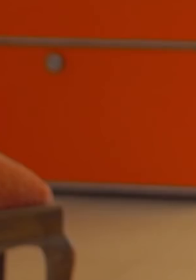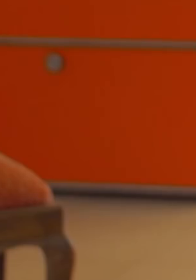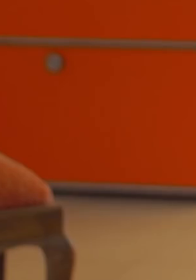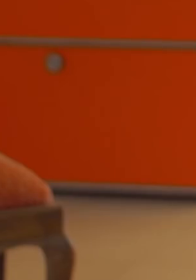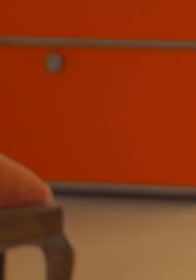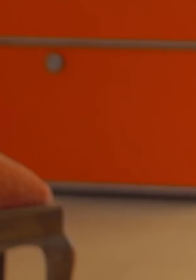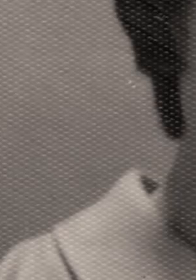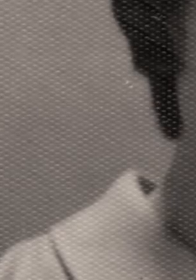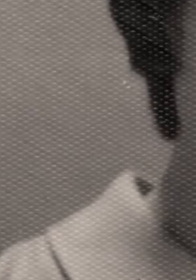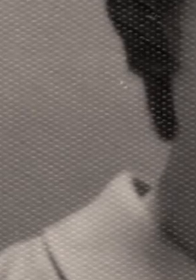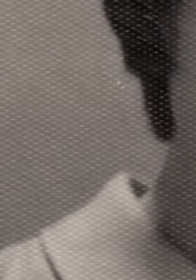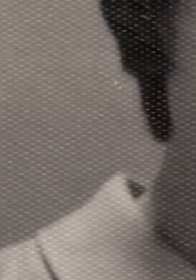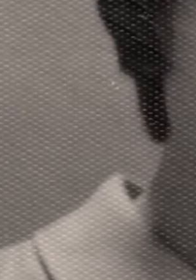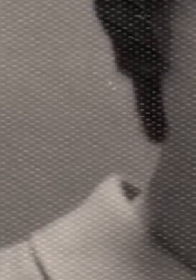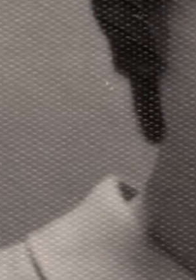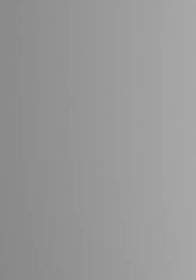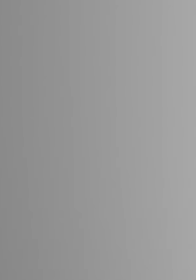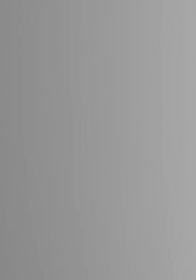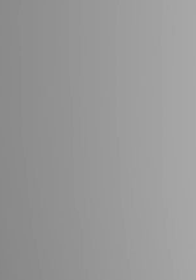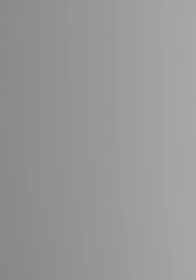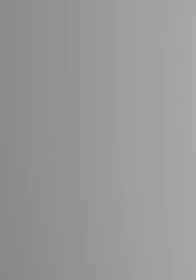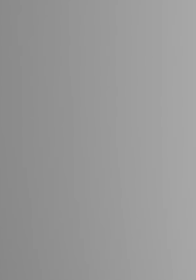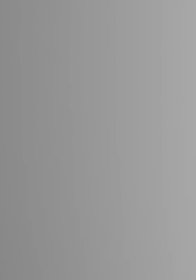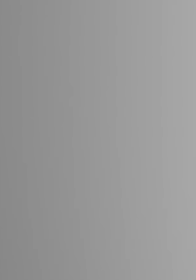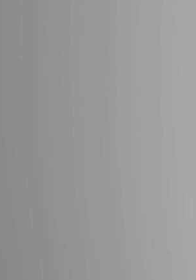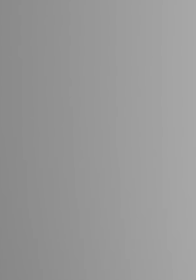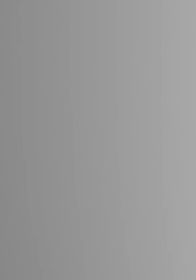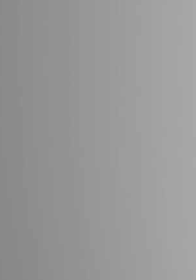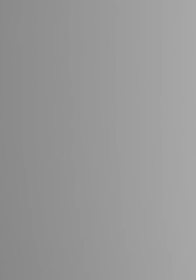זה היה הרגע שהחלטתי שאני מתחתן פתאום.